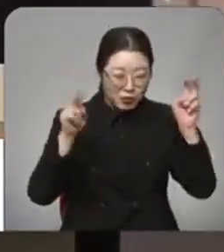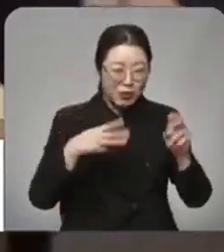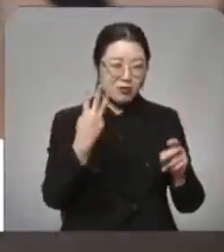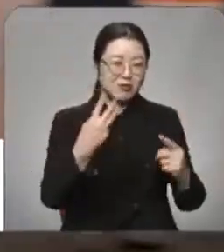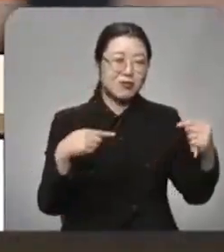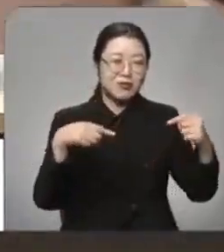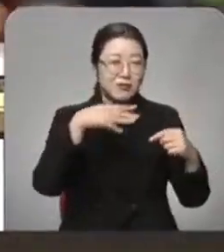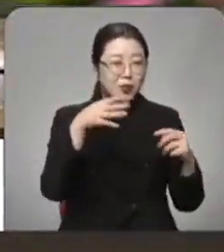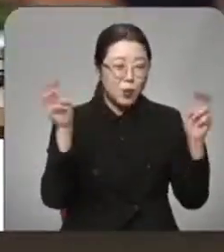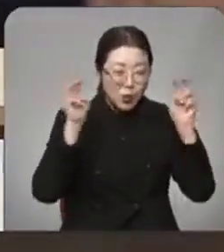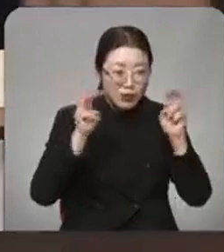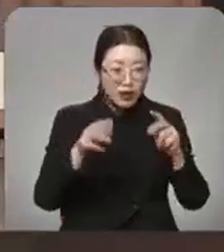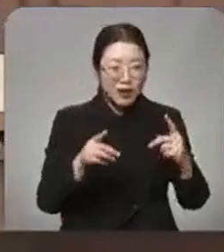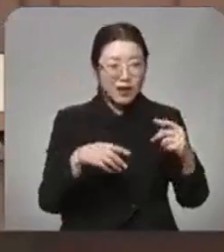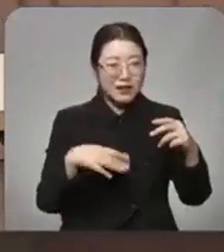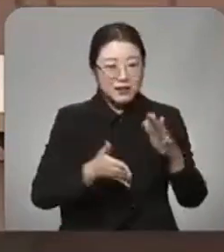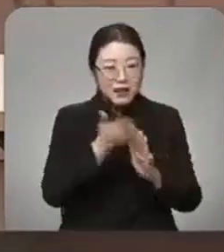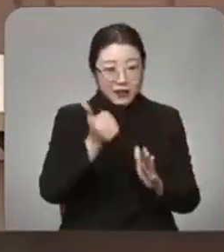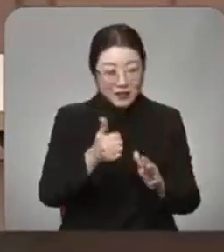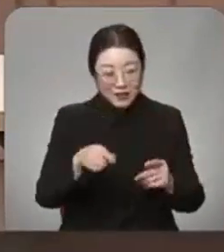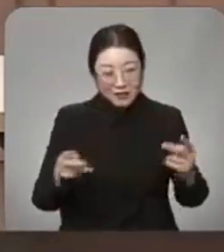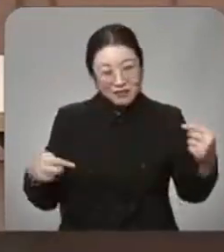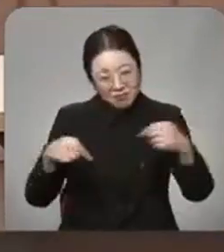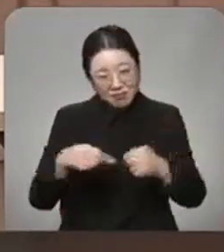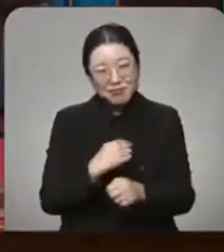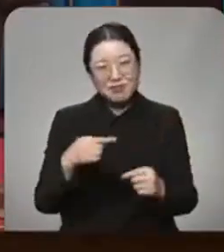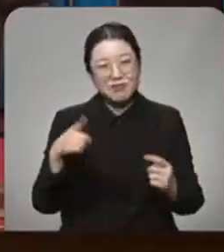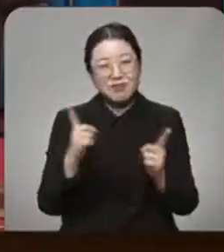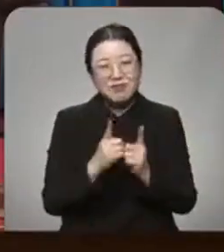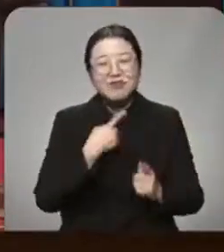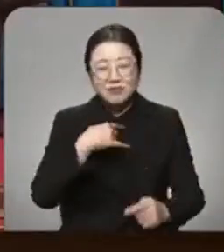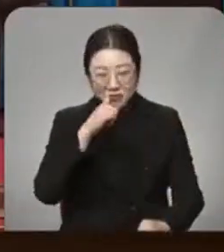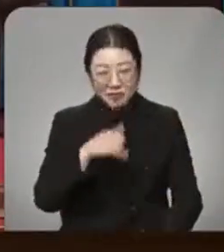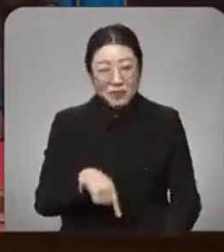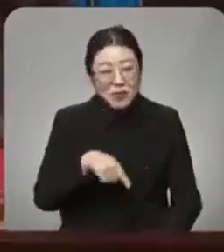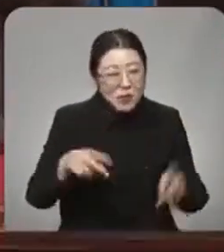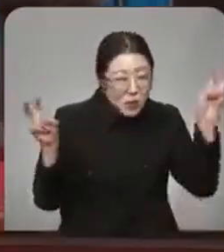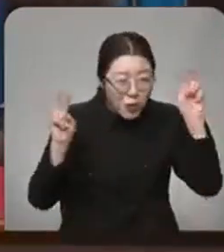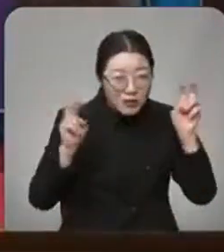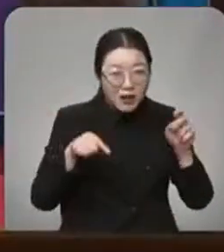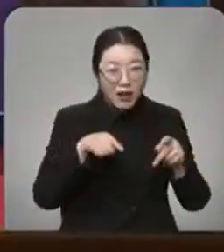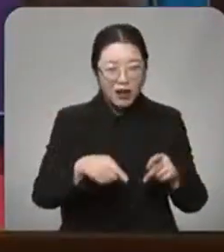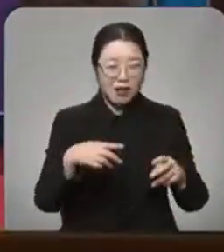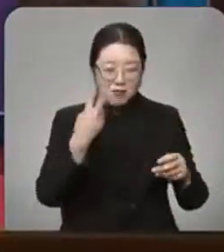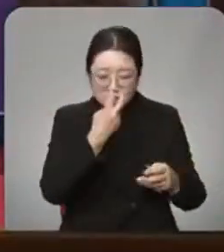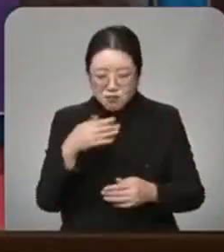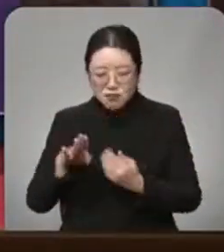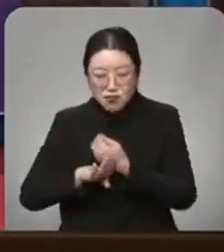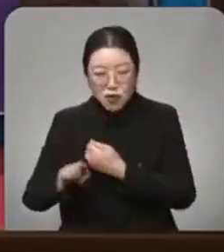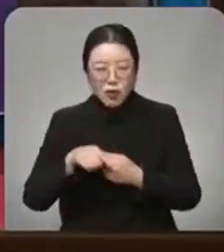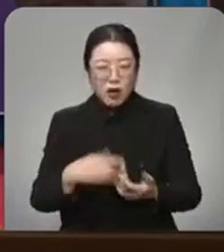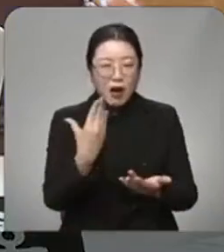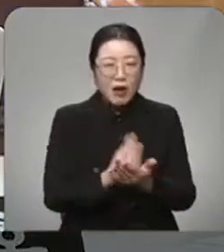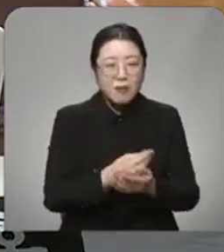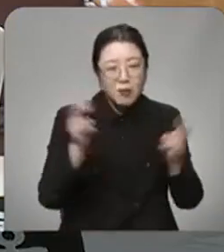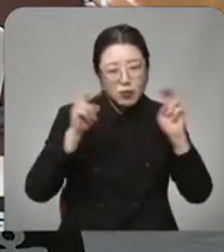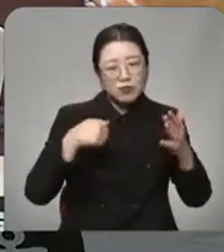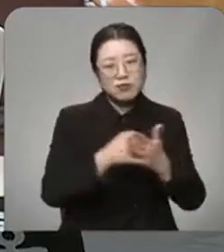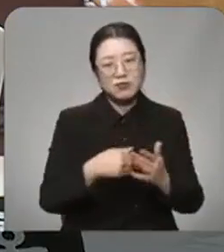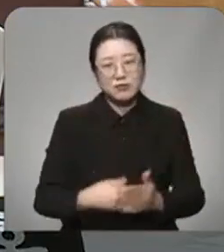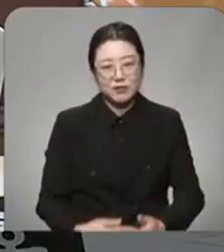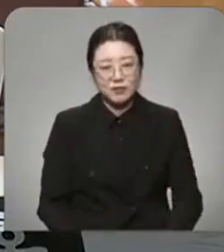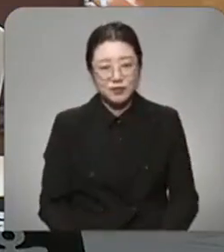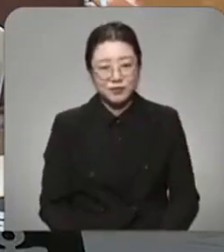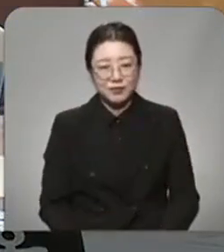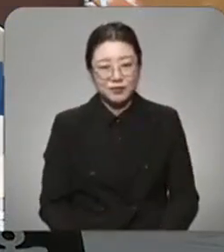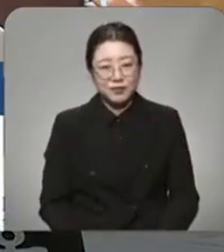차례 만났다는 겁니다. 공교롭게도 이 업체는 심사를 거쳐 일단시켜 운영자로 선정됐습니다. 6월